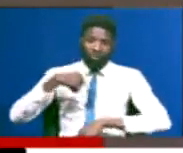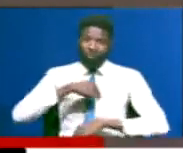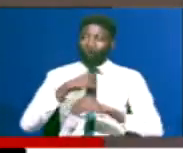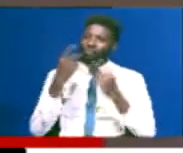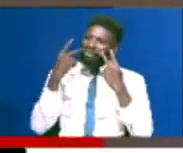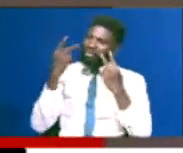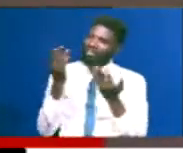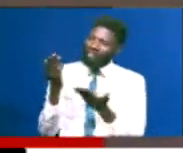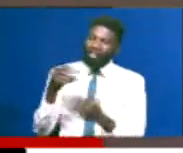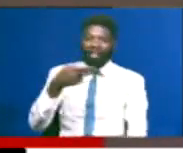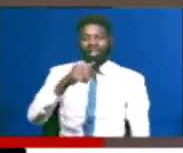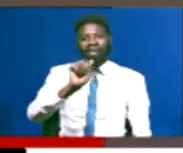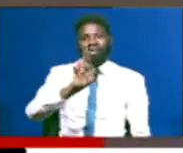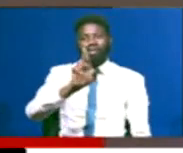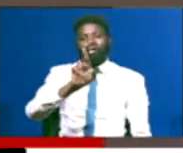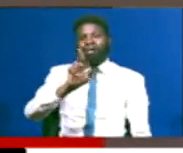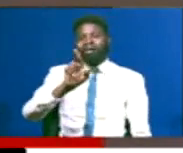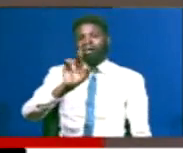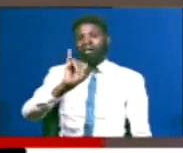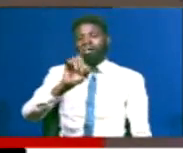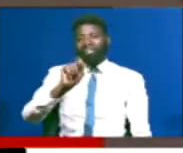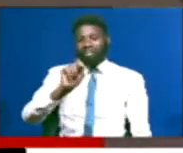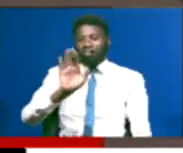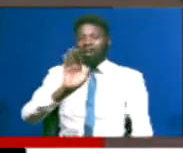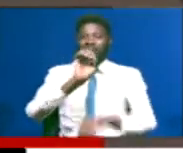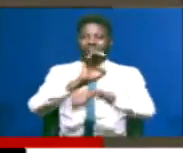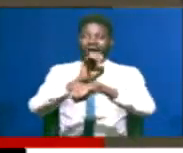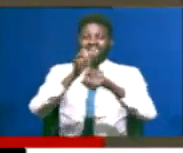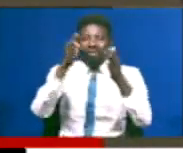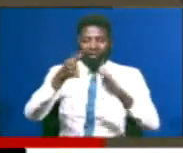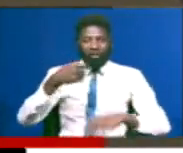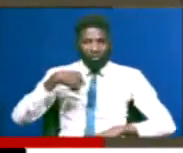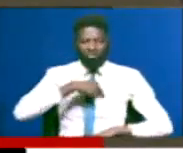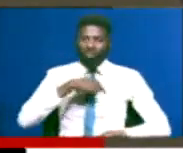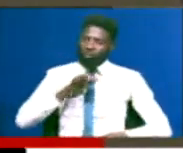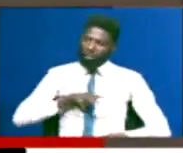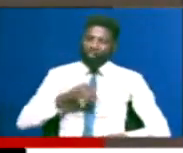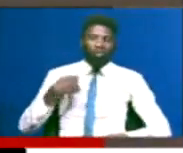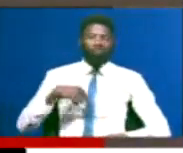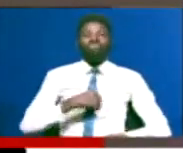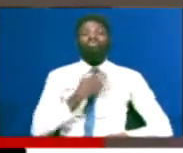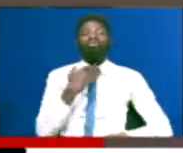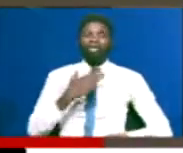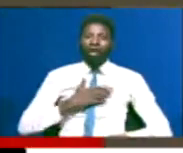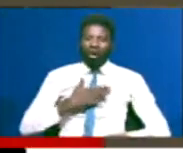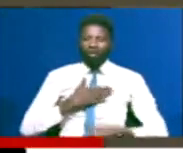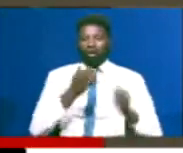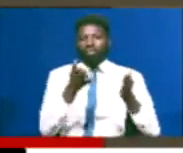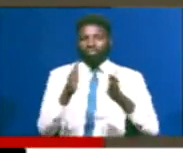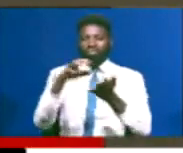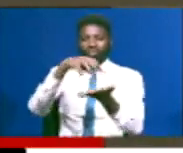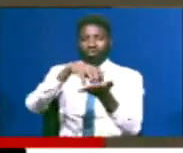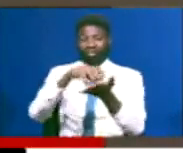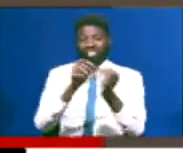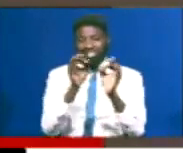ni advisor wako, na tushaanza kusema sisi kama wamama tunataka nafasi yetu. Na ukitupatia nafasi yetu ya